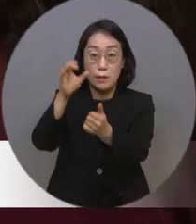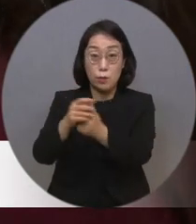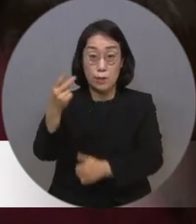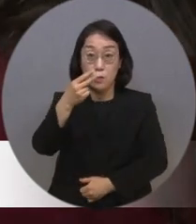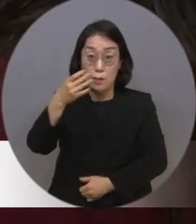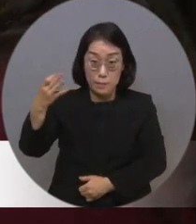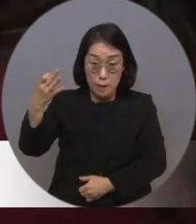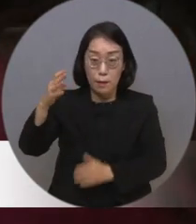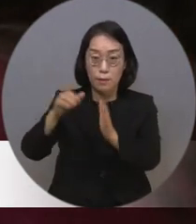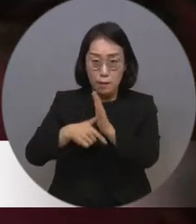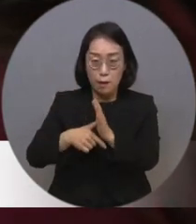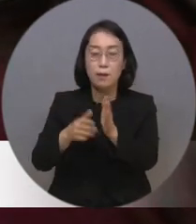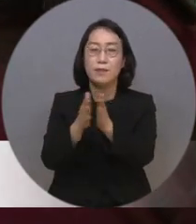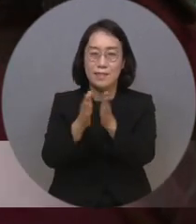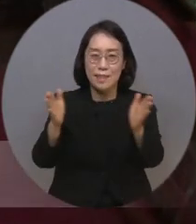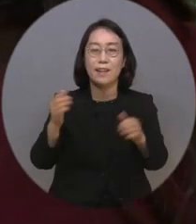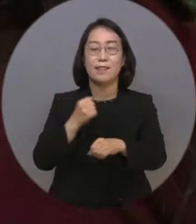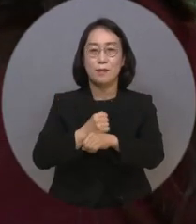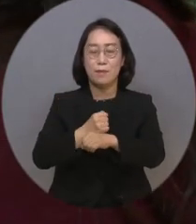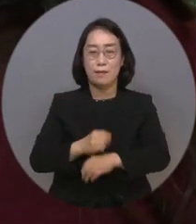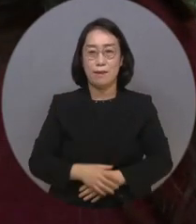소아 낭독 제공을 시작했습니다